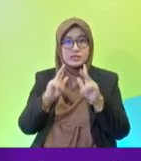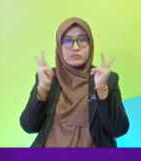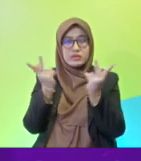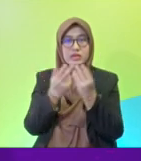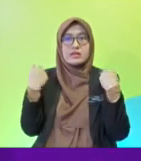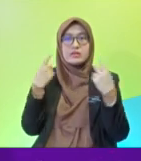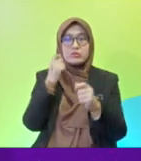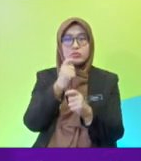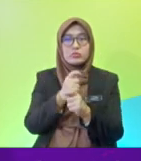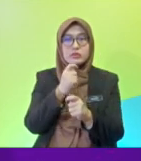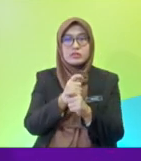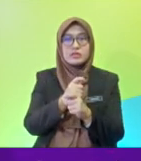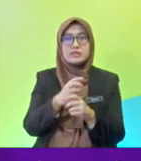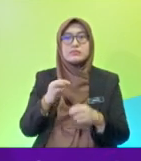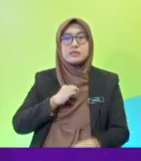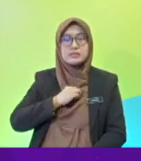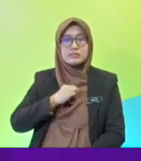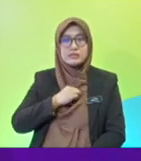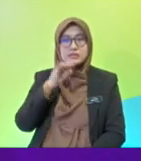yang telah ditetapkan